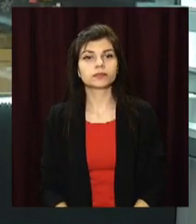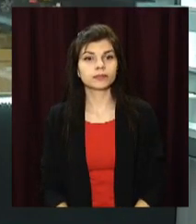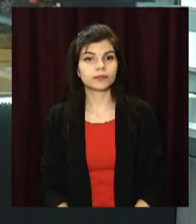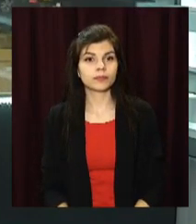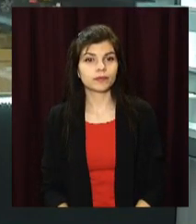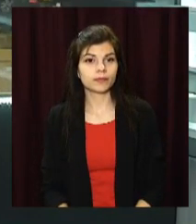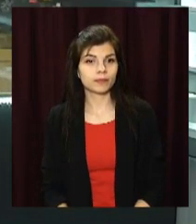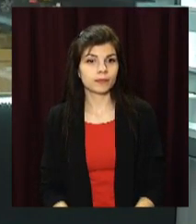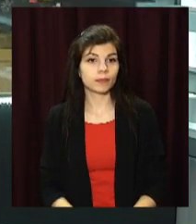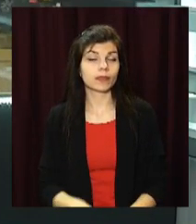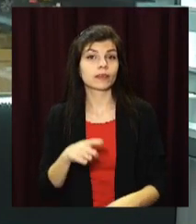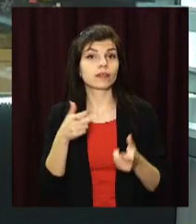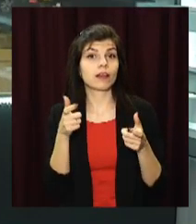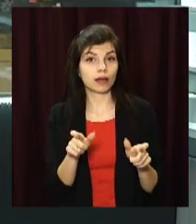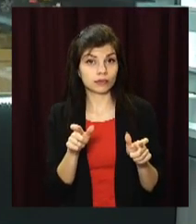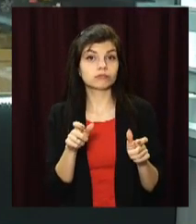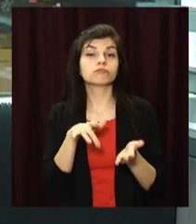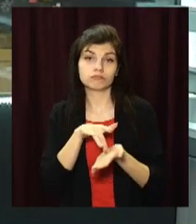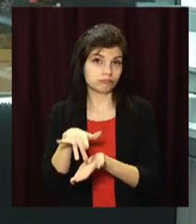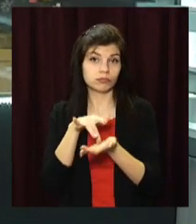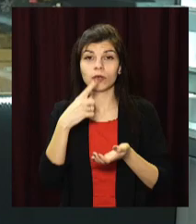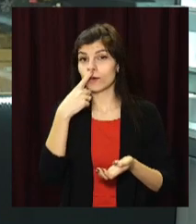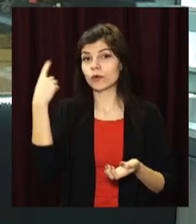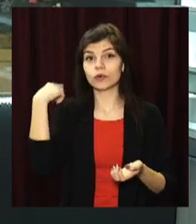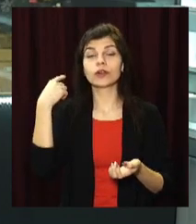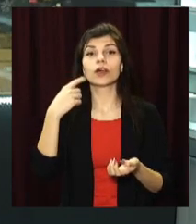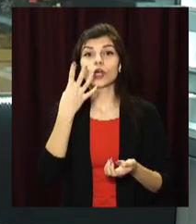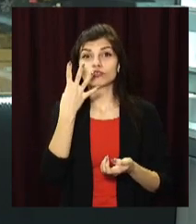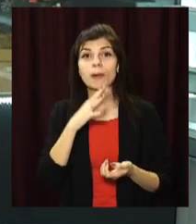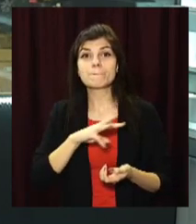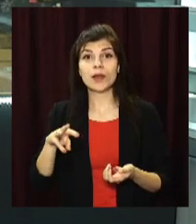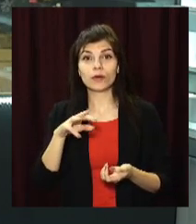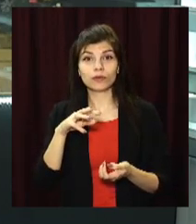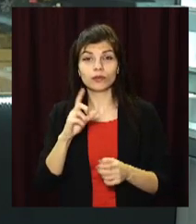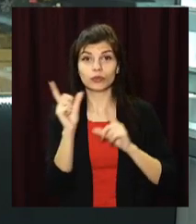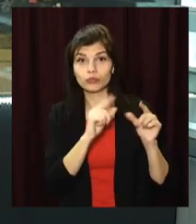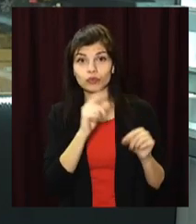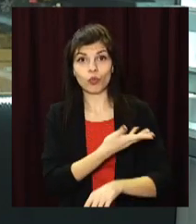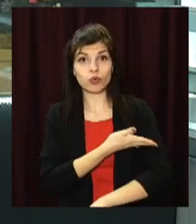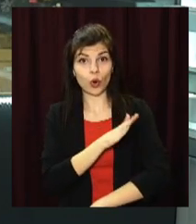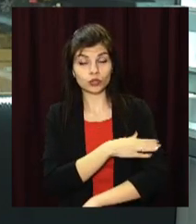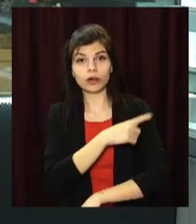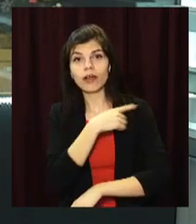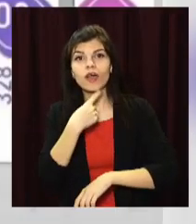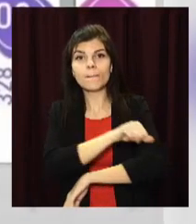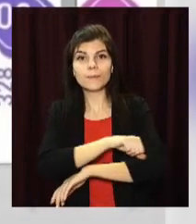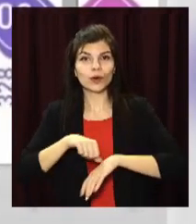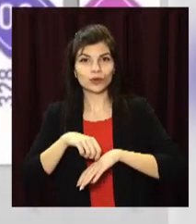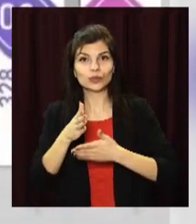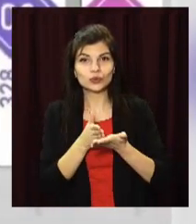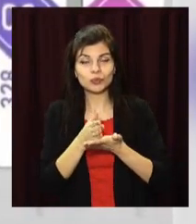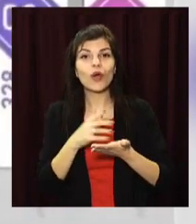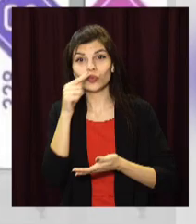Мандрували попри карантин та закриті кордони. Торік 4 мільйони українців відвідали Польщу. За даними прикордонної служби України,